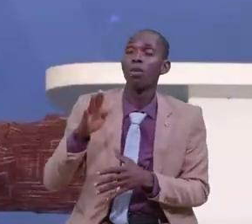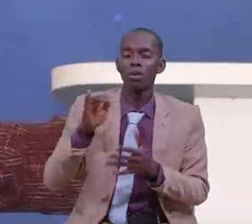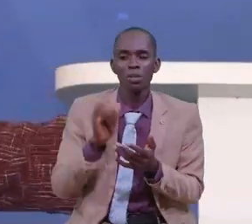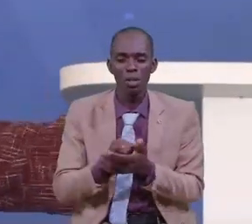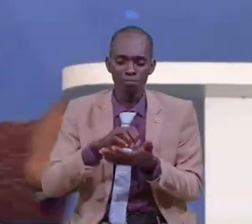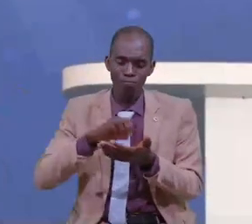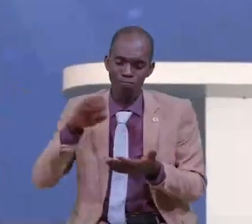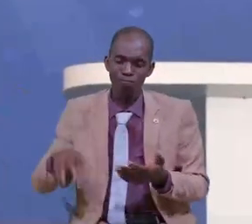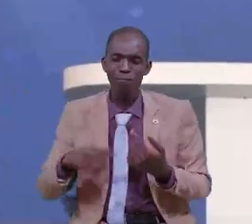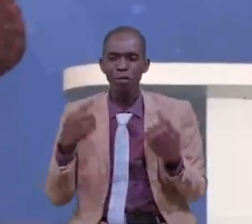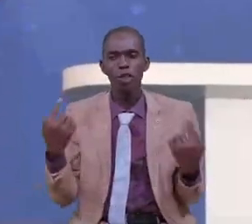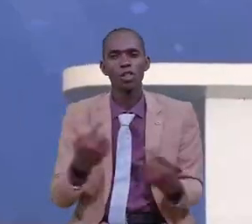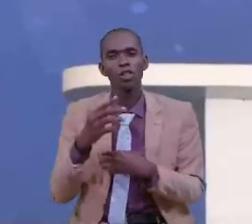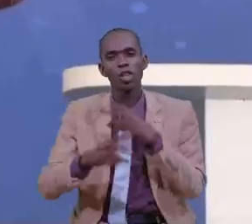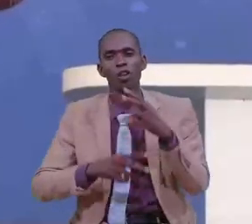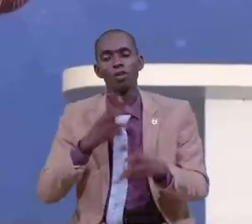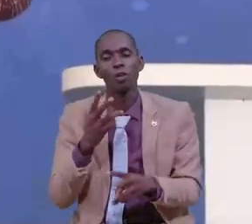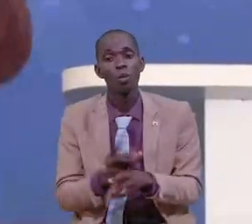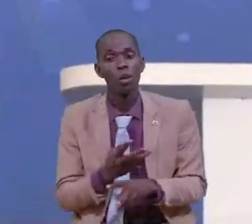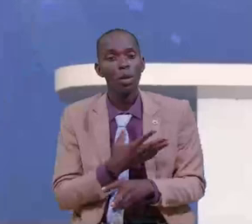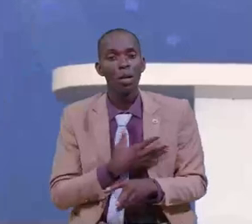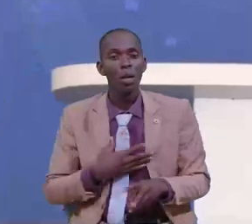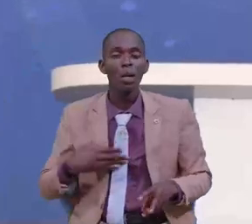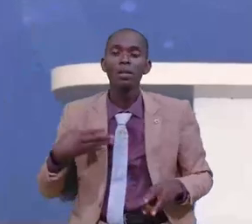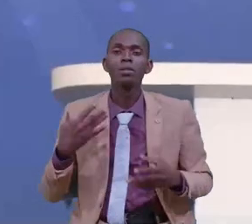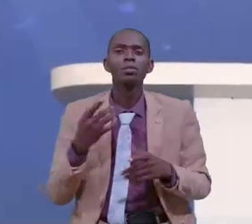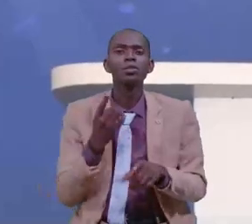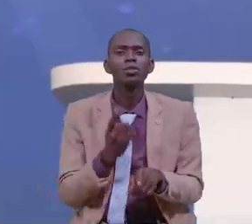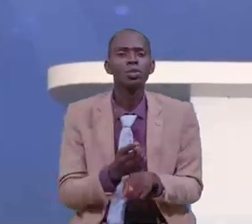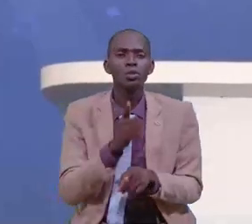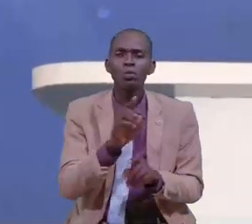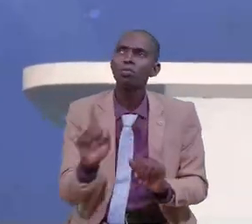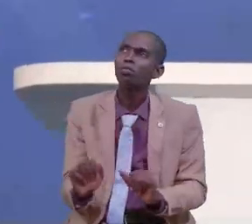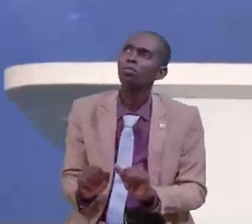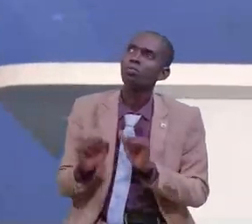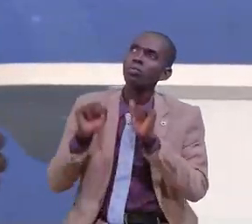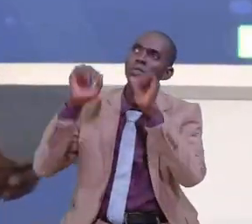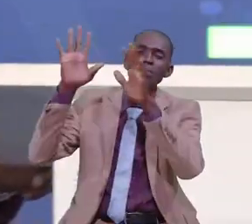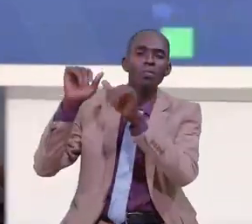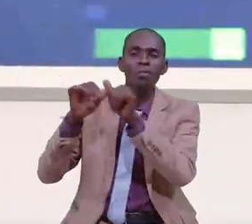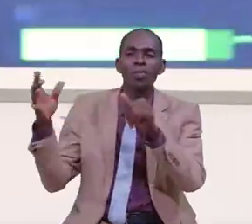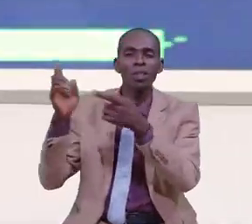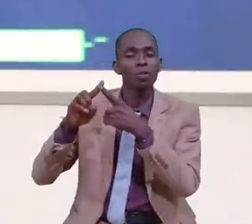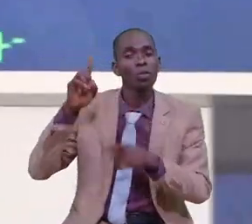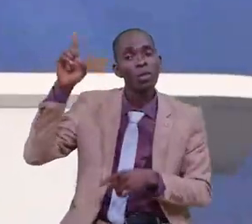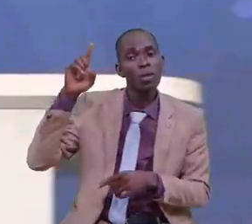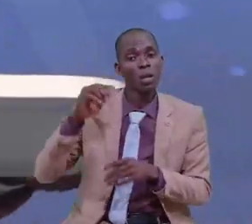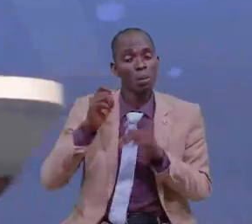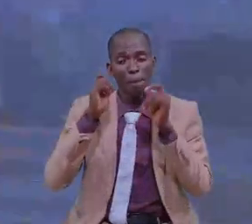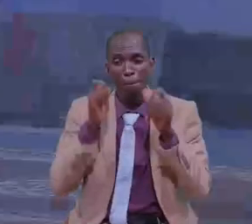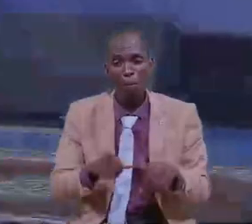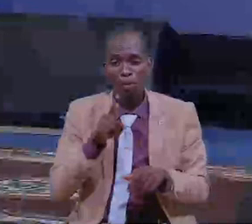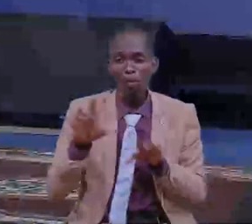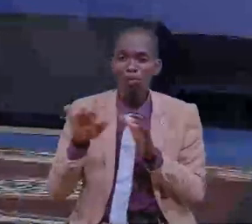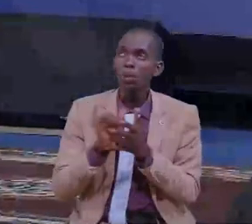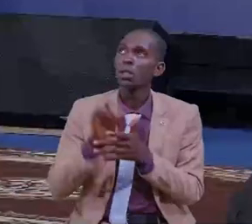du monde. Et te voici. Et remets-lui tous ses péchés. Et immédiatement que